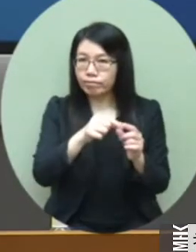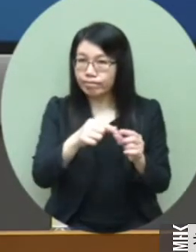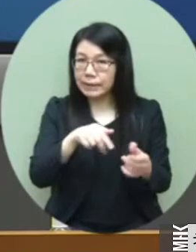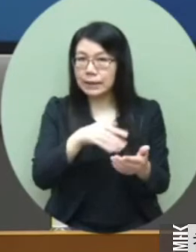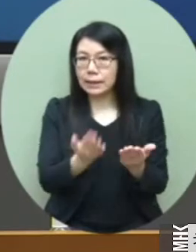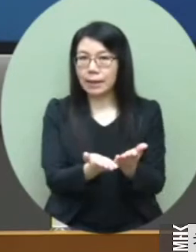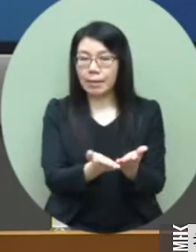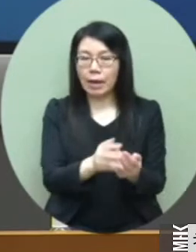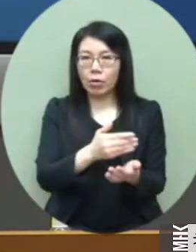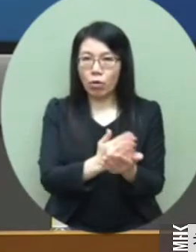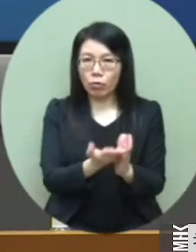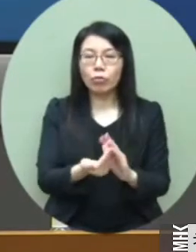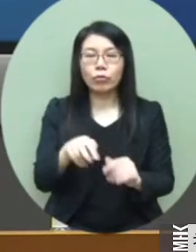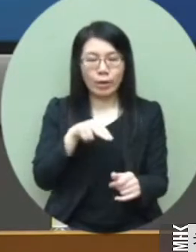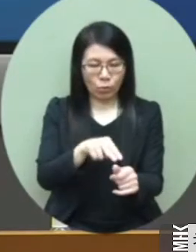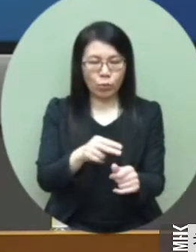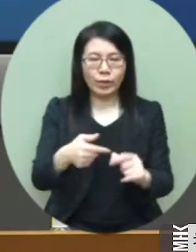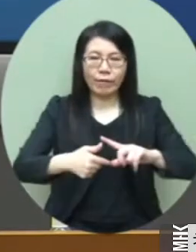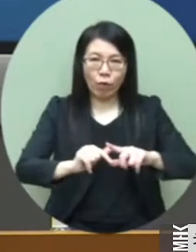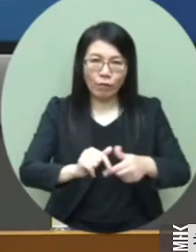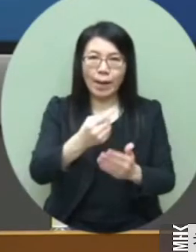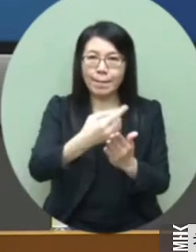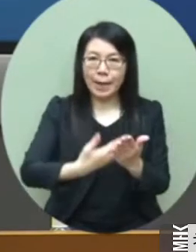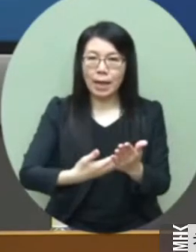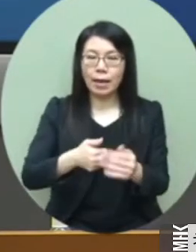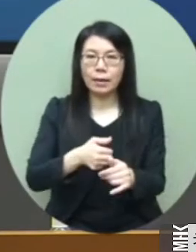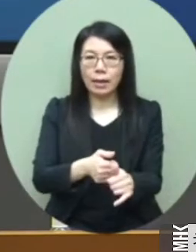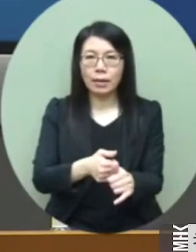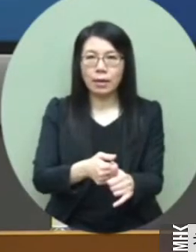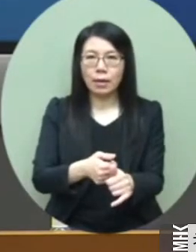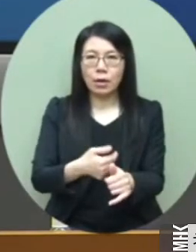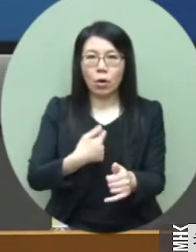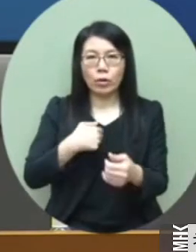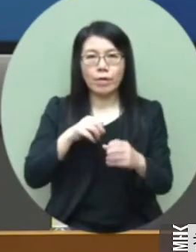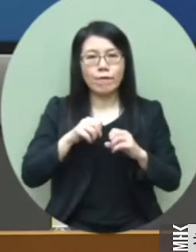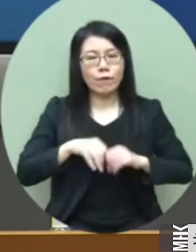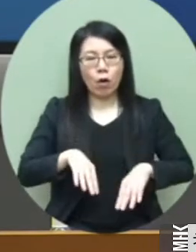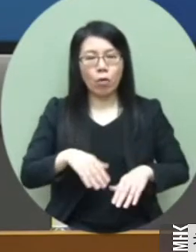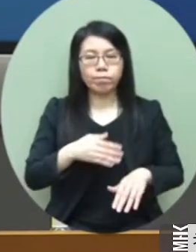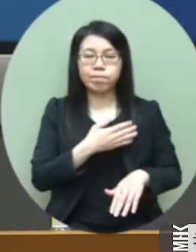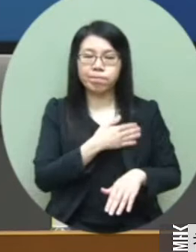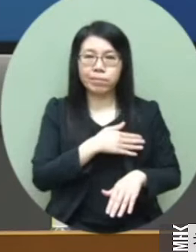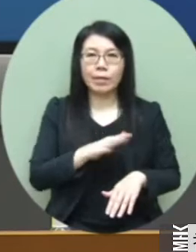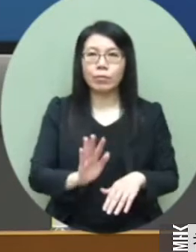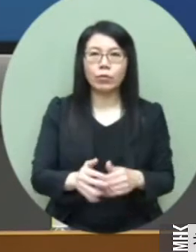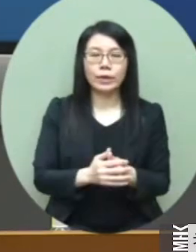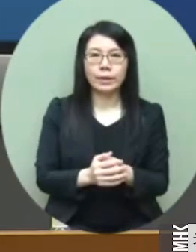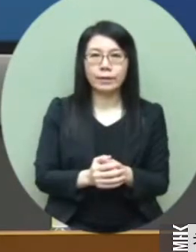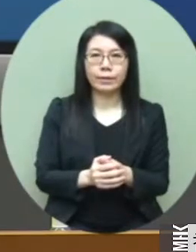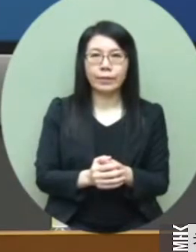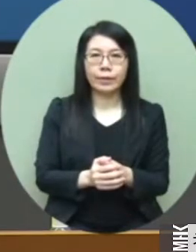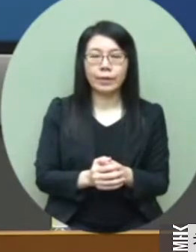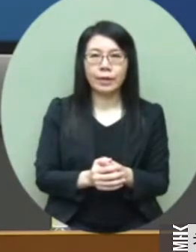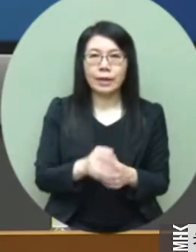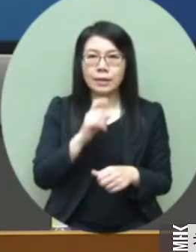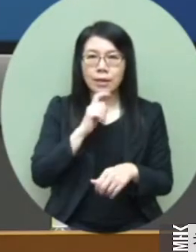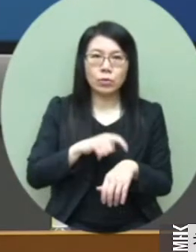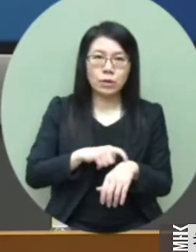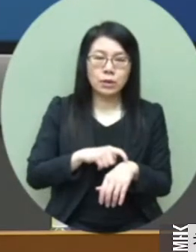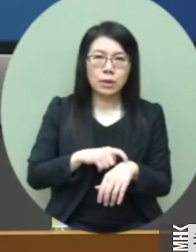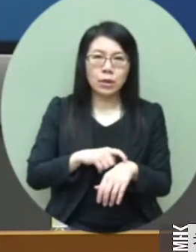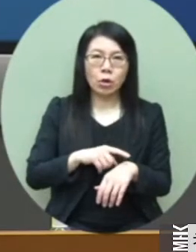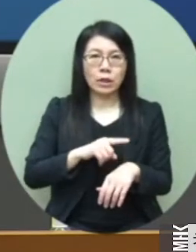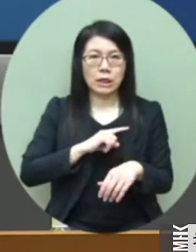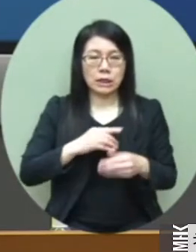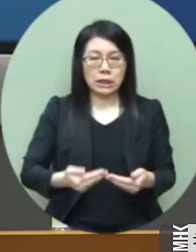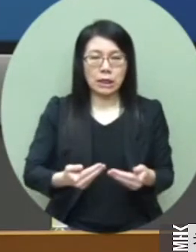会做，也是不会放松。但是如果有的时候，当然我们现在的能力